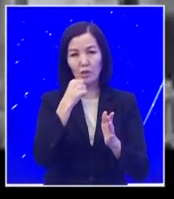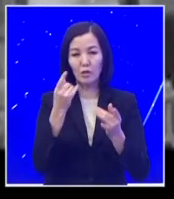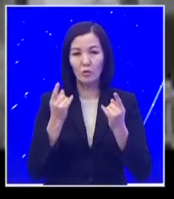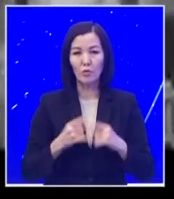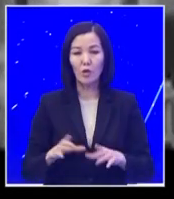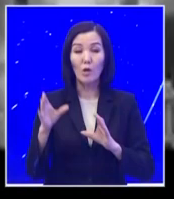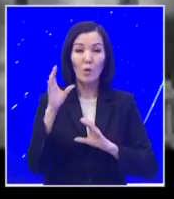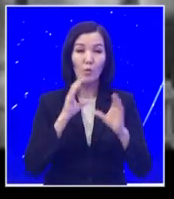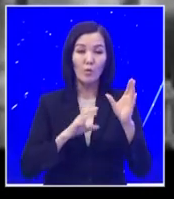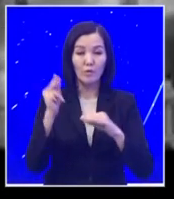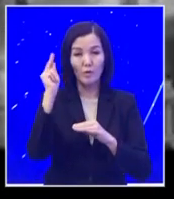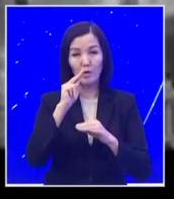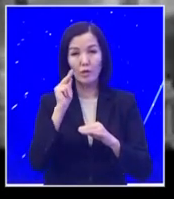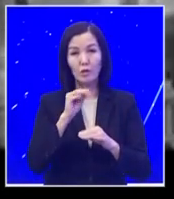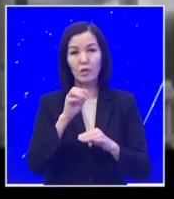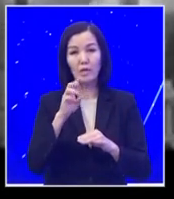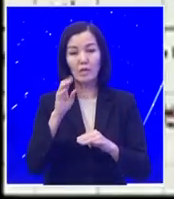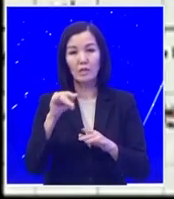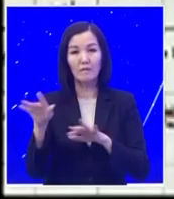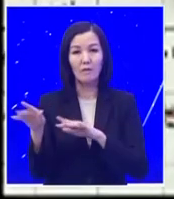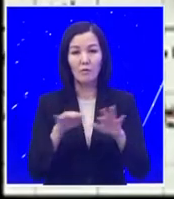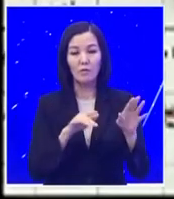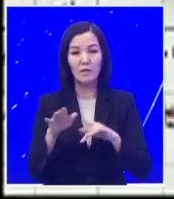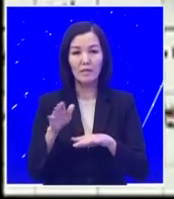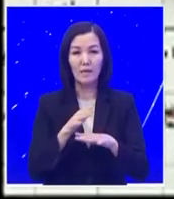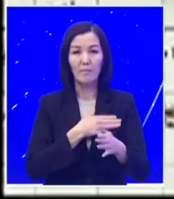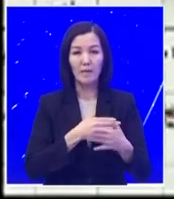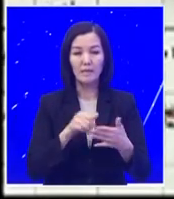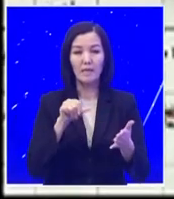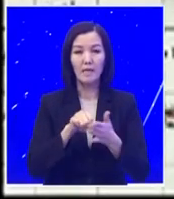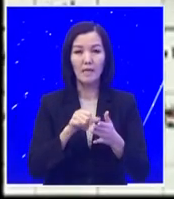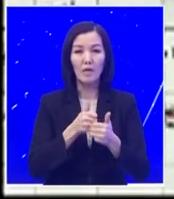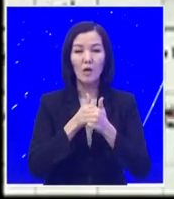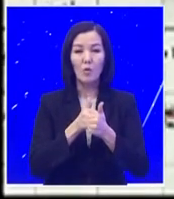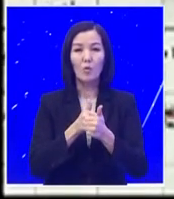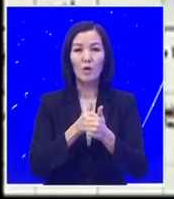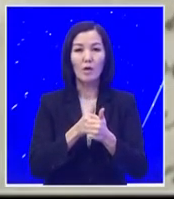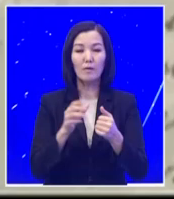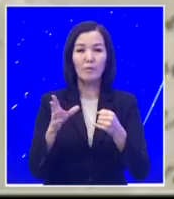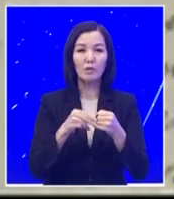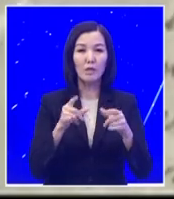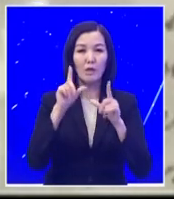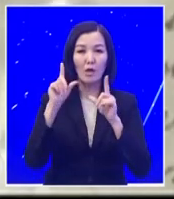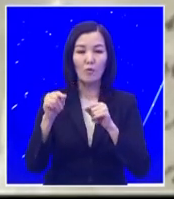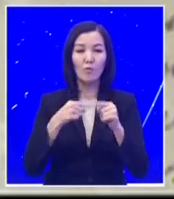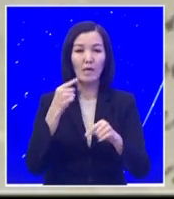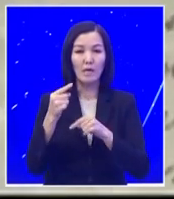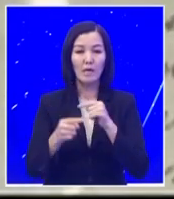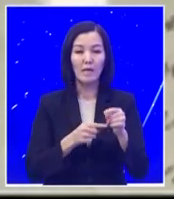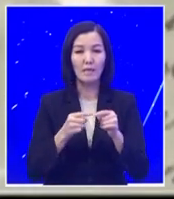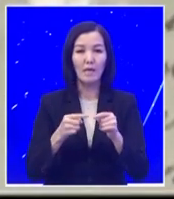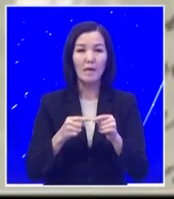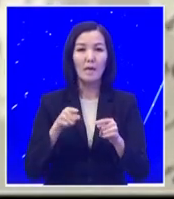Университетте оқып жүріп, Чернышевский бастаған қозғалысқа белсене араласады. Соныс үшін қуғынға шырап, жер аударылады. Петрозавод тарту қалаларынан